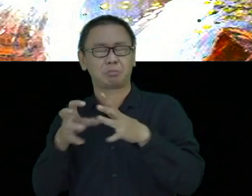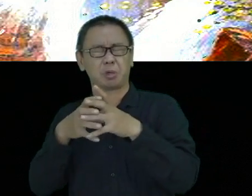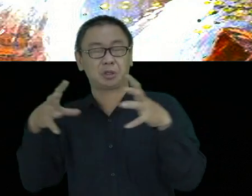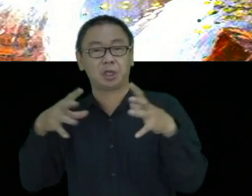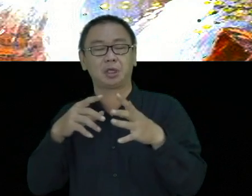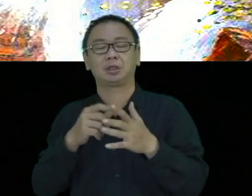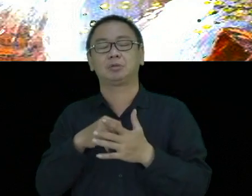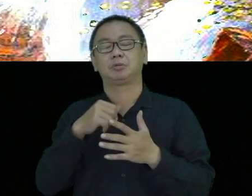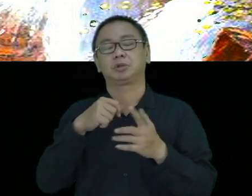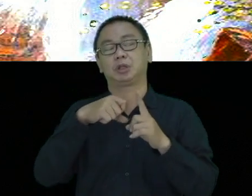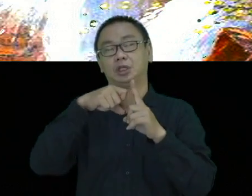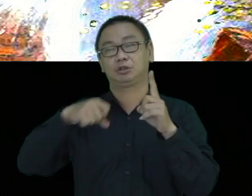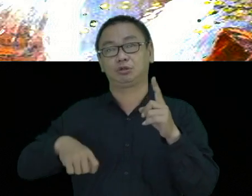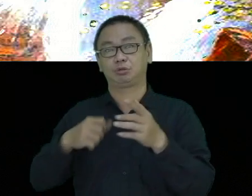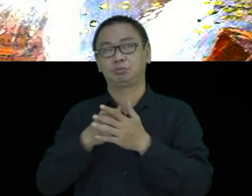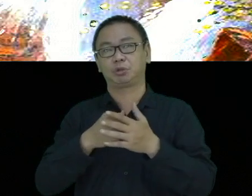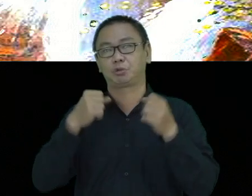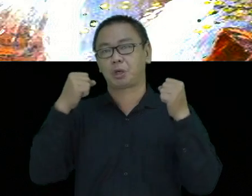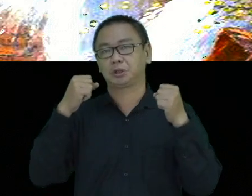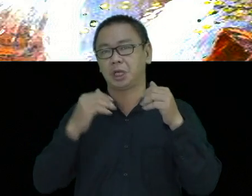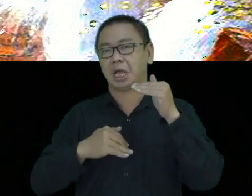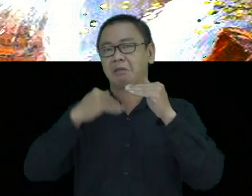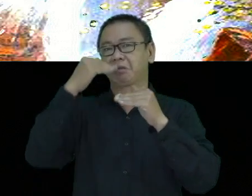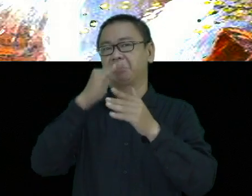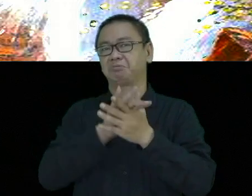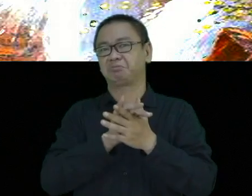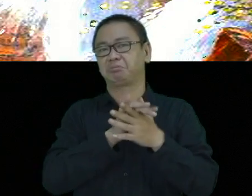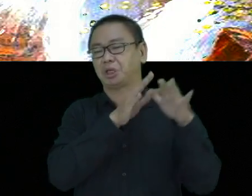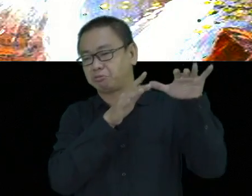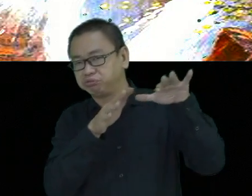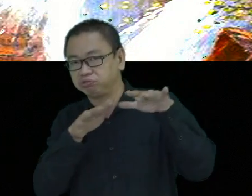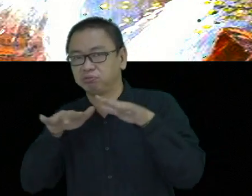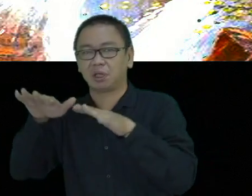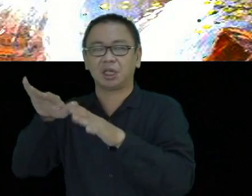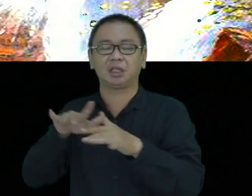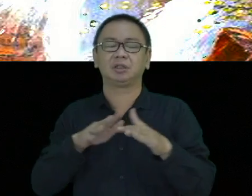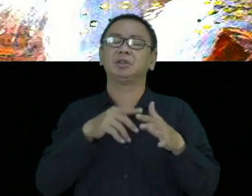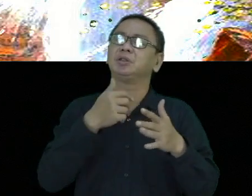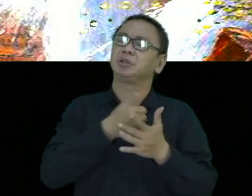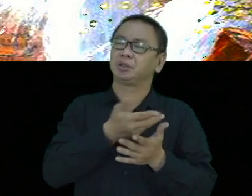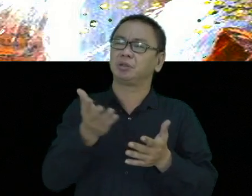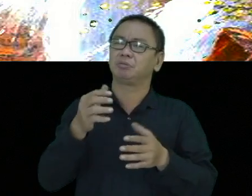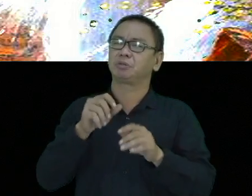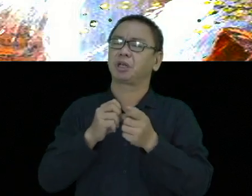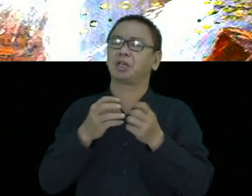Kristus berkuasa atas badai. Dia telah berkarya dengan